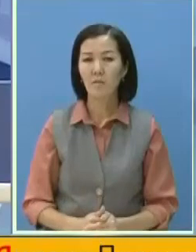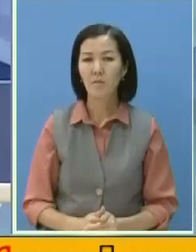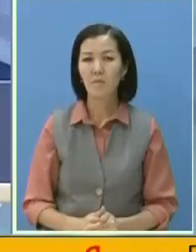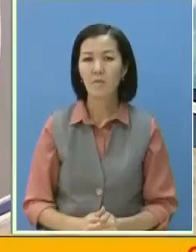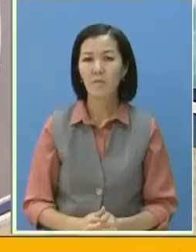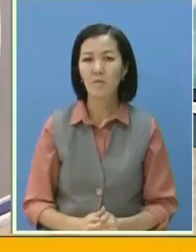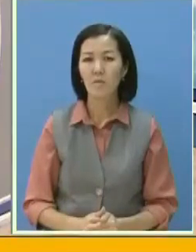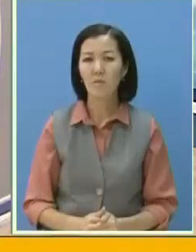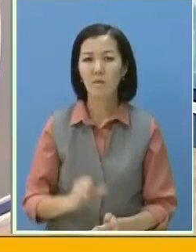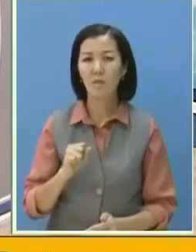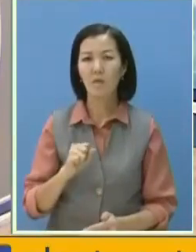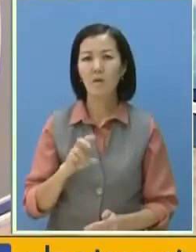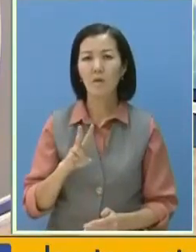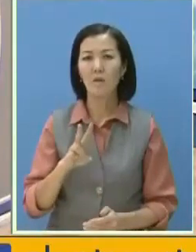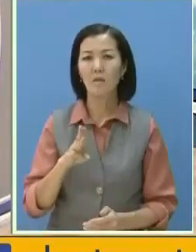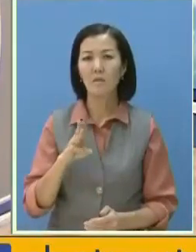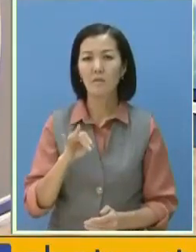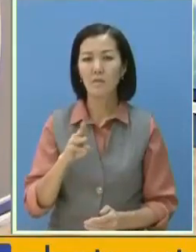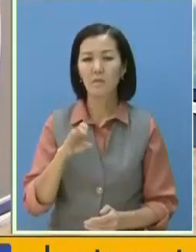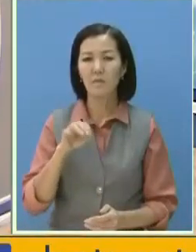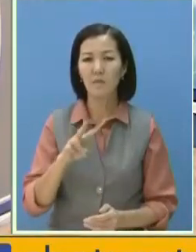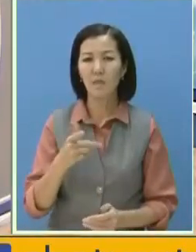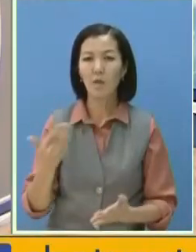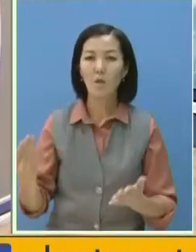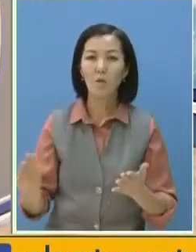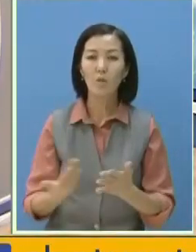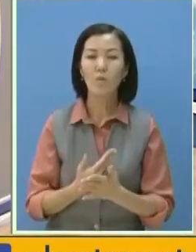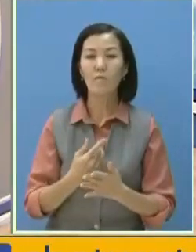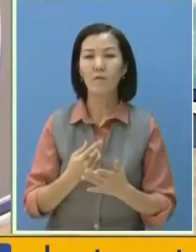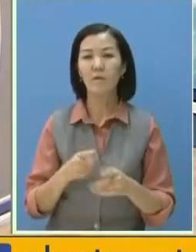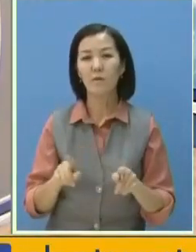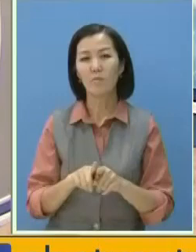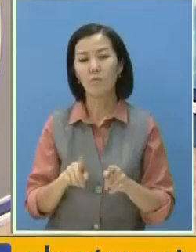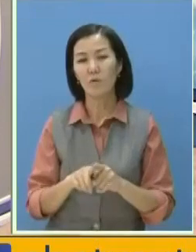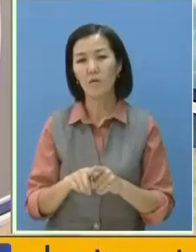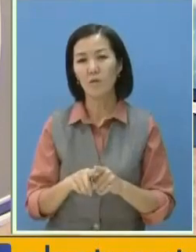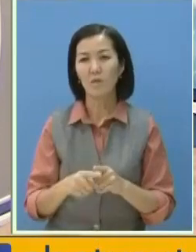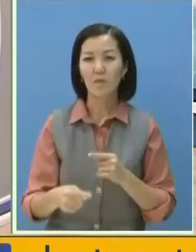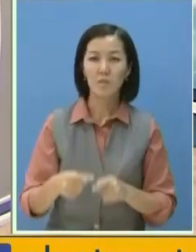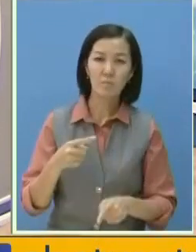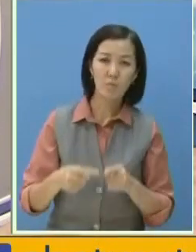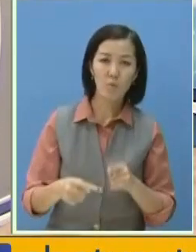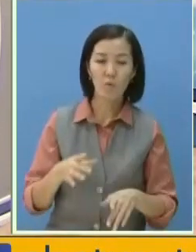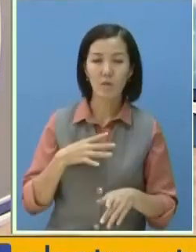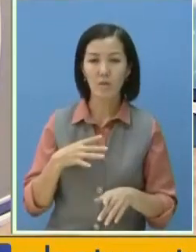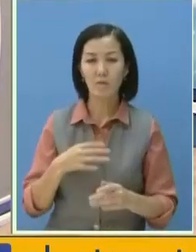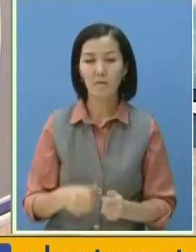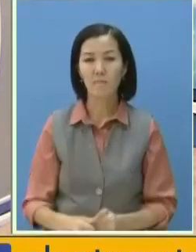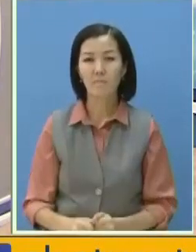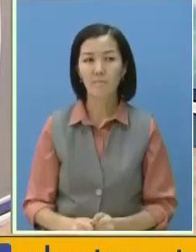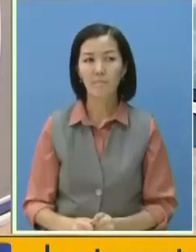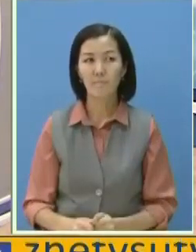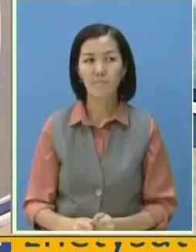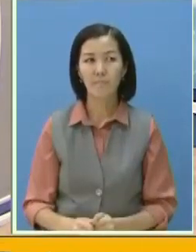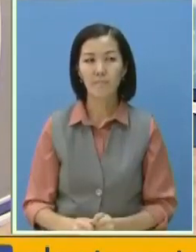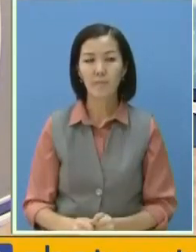столько антител, а у тебя сколько. Да, да, да. Есть... Это уже какой-то новый вид спорта. Да. Вот. Ну, что я хочу сказать, ведь нам для чего